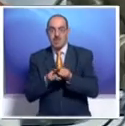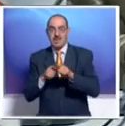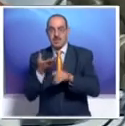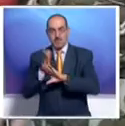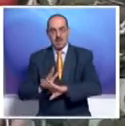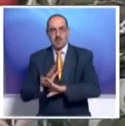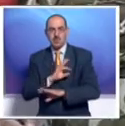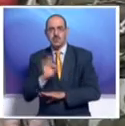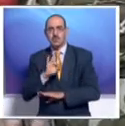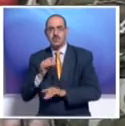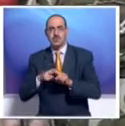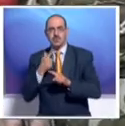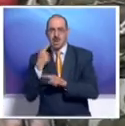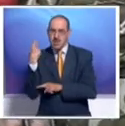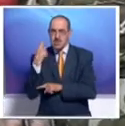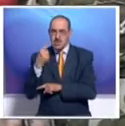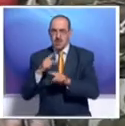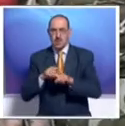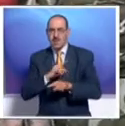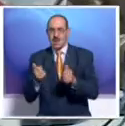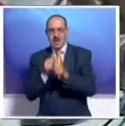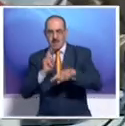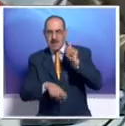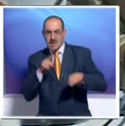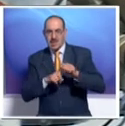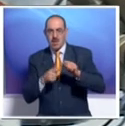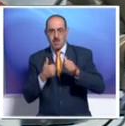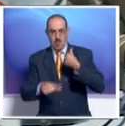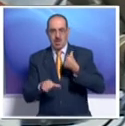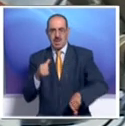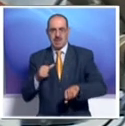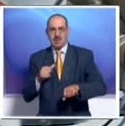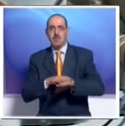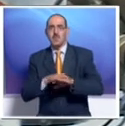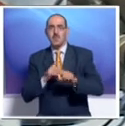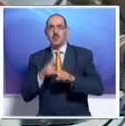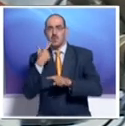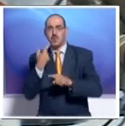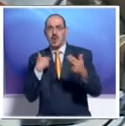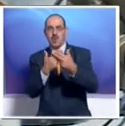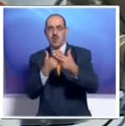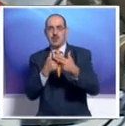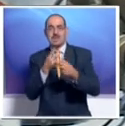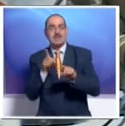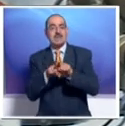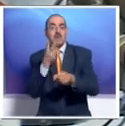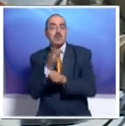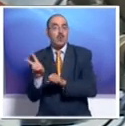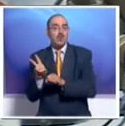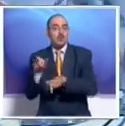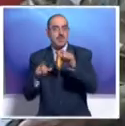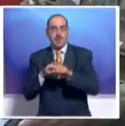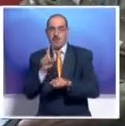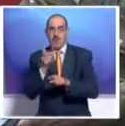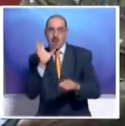واستعداده الدائم المجهز بأسلحة متطورة موجهة لأعداء الوطن وليس ضد